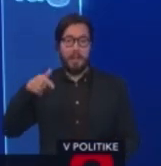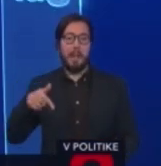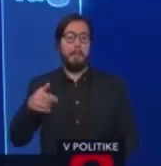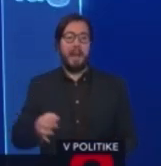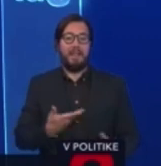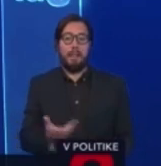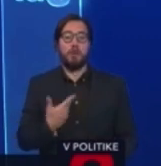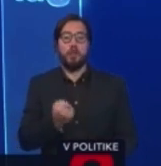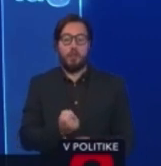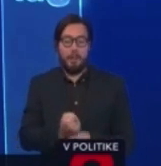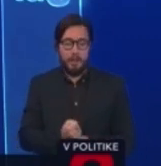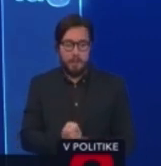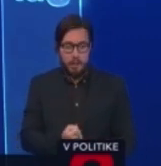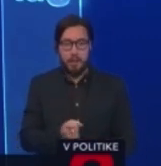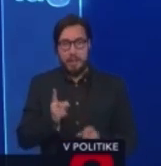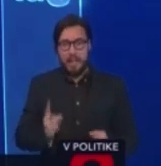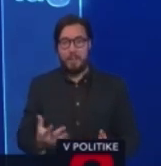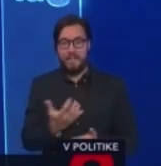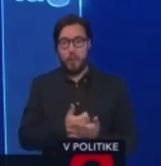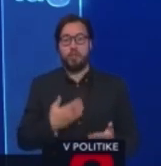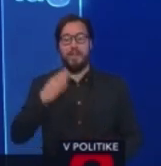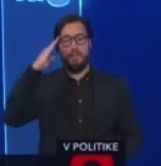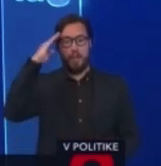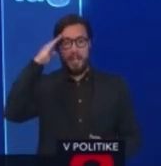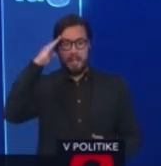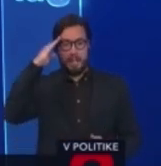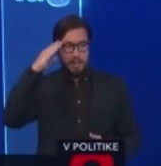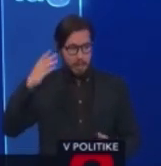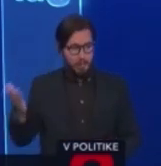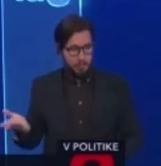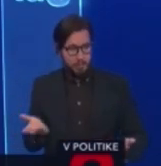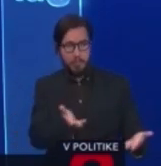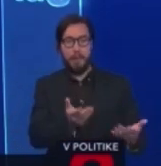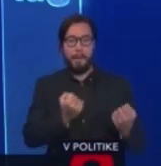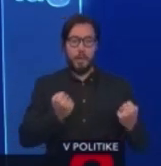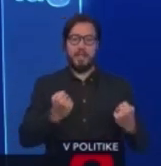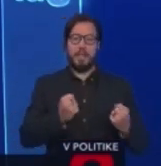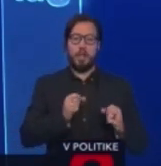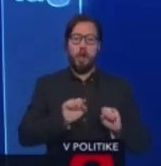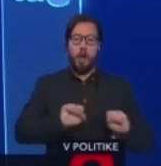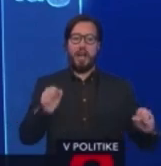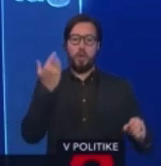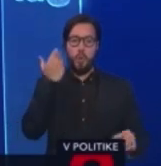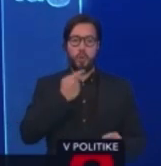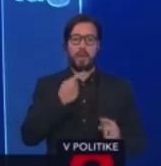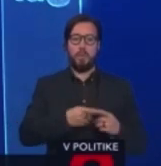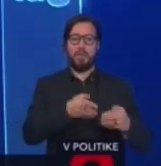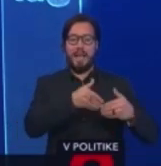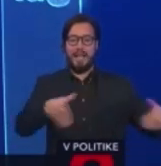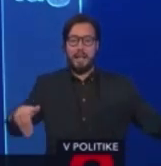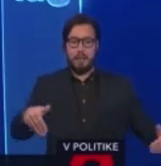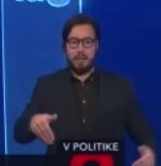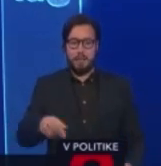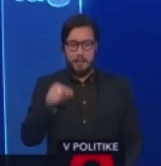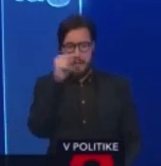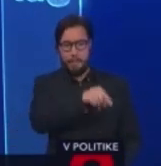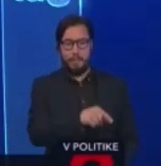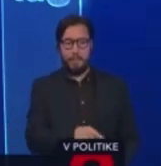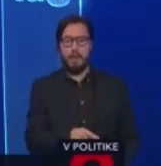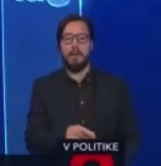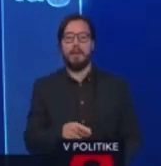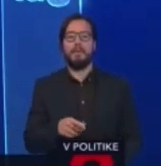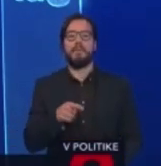robiť takže by som určite Využil naše zložky vojenské aby sme posilnili ochranu obyvateľstva aj hranice pretože to je fajn že oni akože